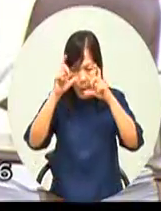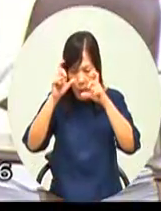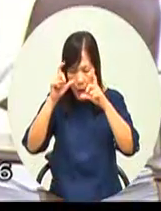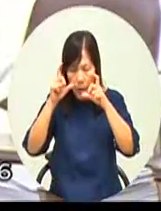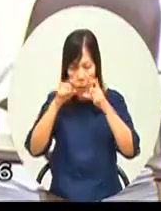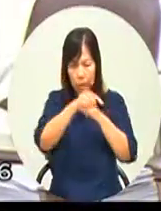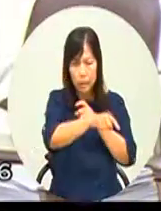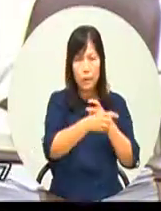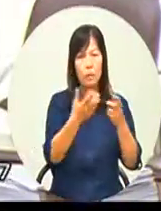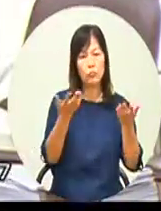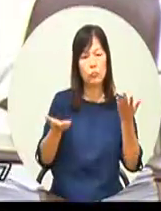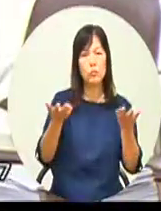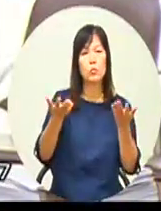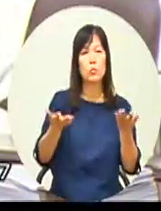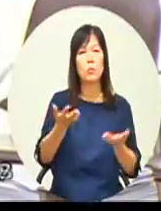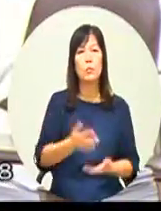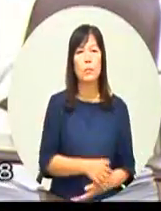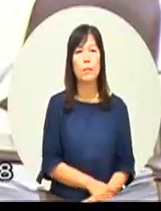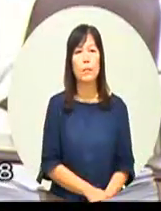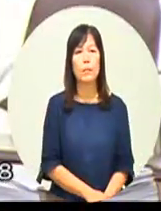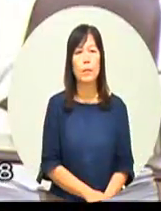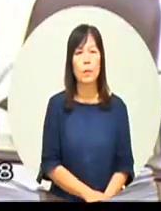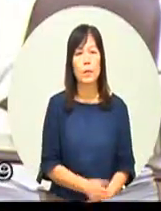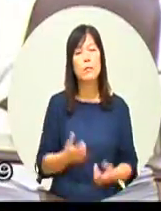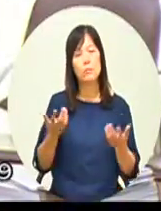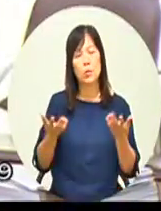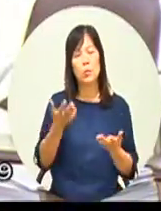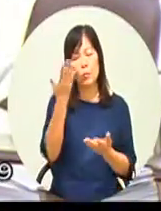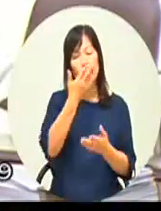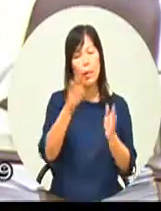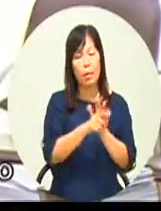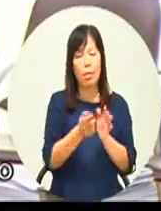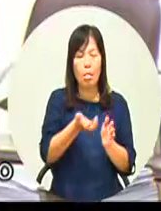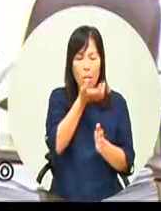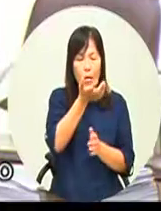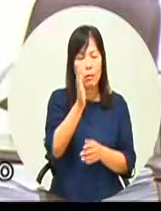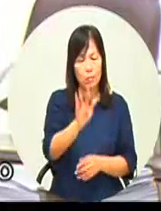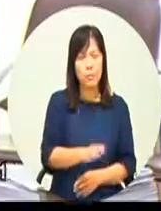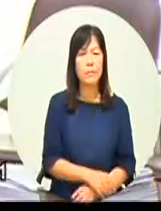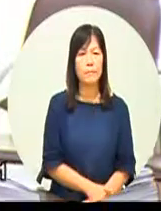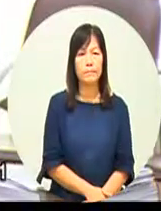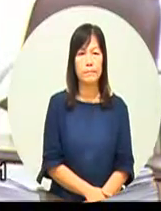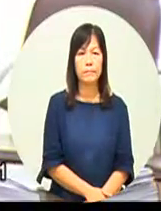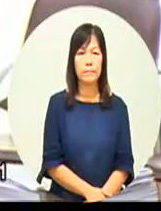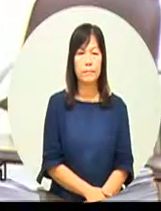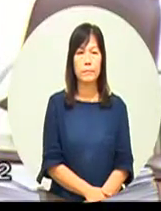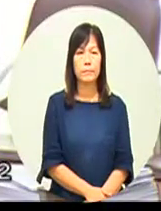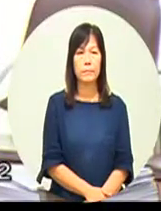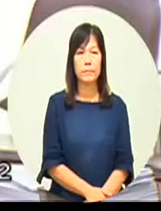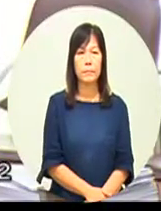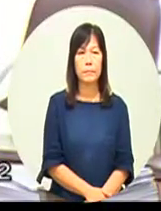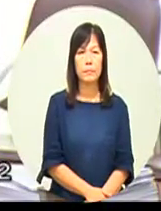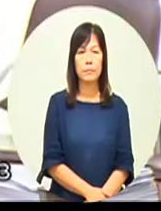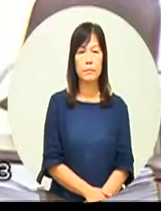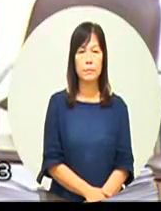差不多，比水了哈，比拍垮了。 那这样子的